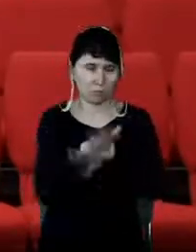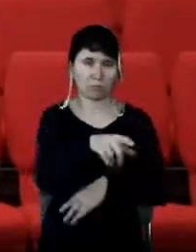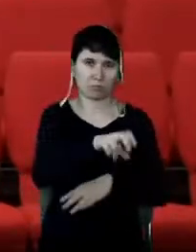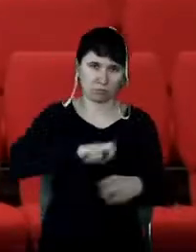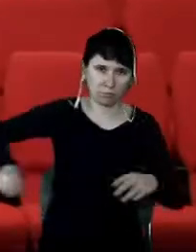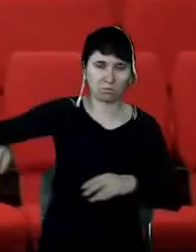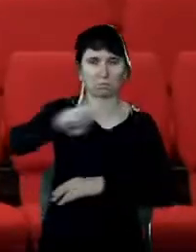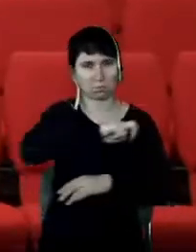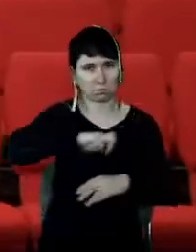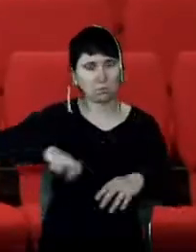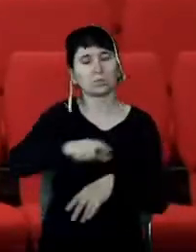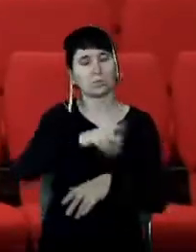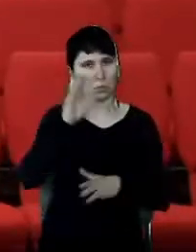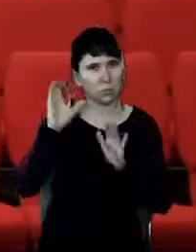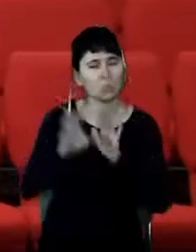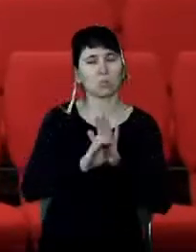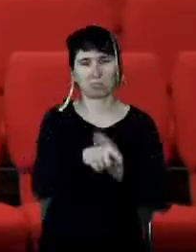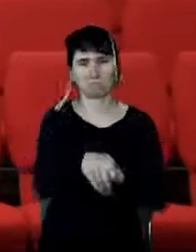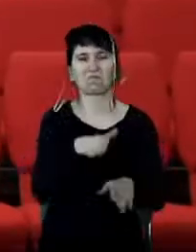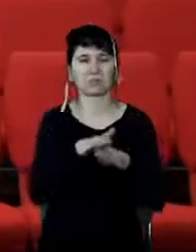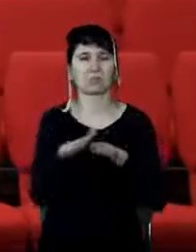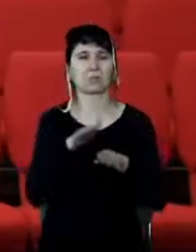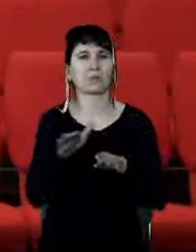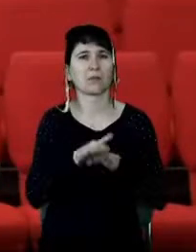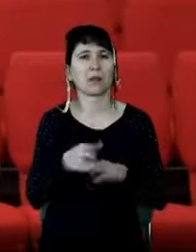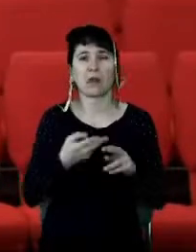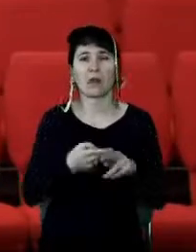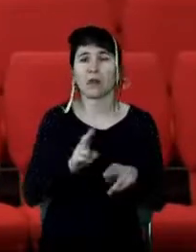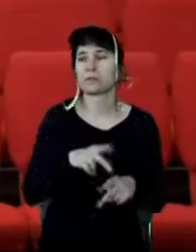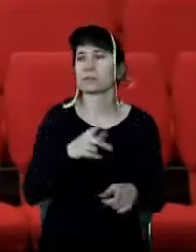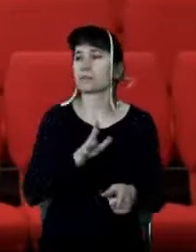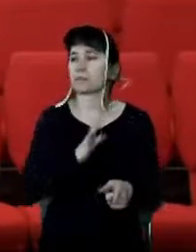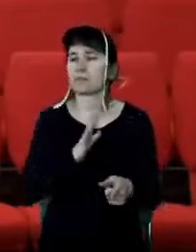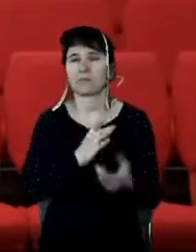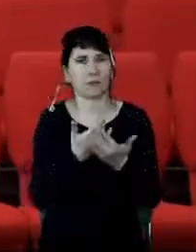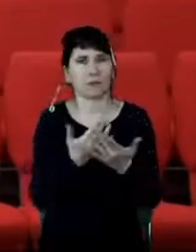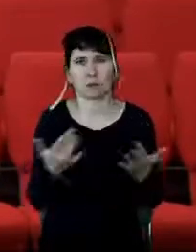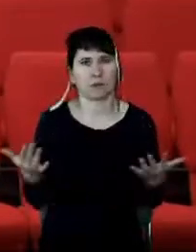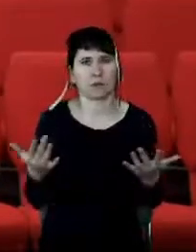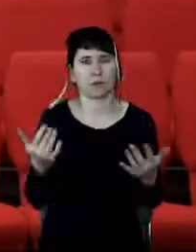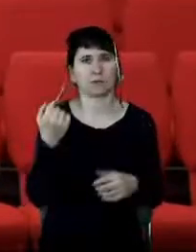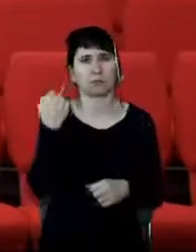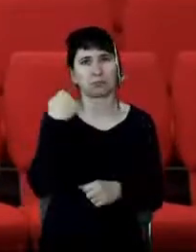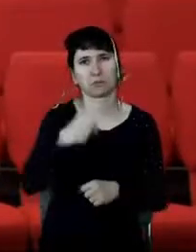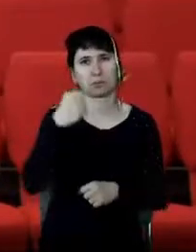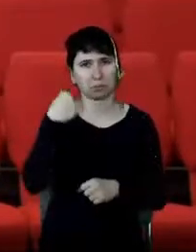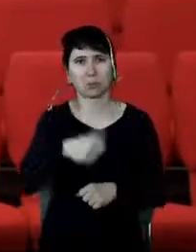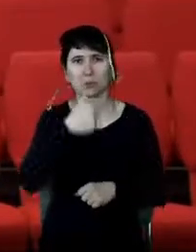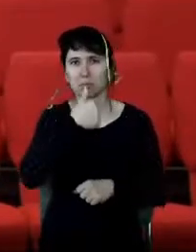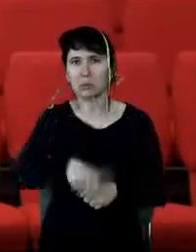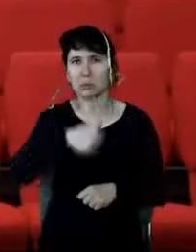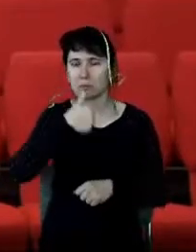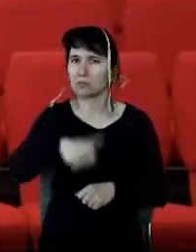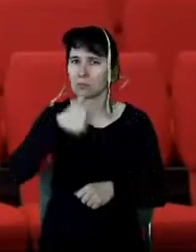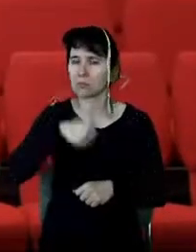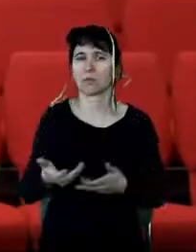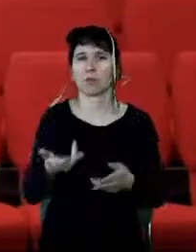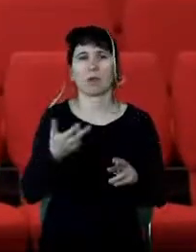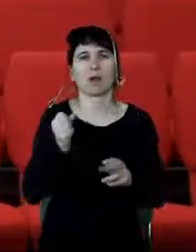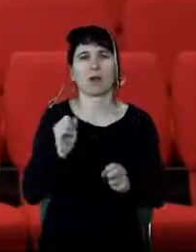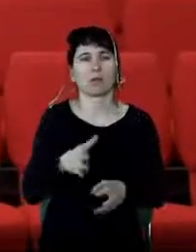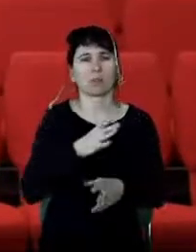було пройти їм це. У них було на дорозі різні перемоги.